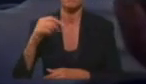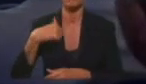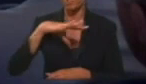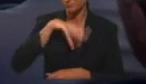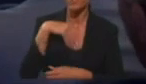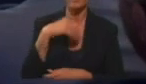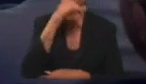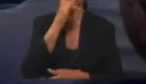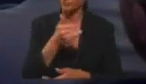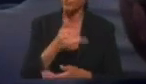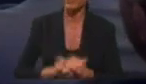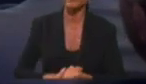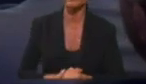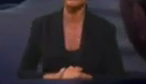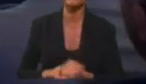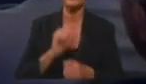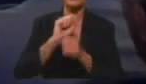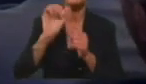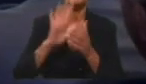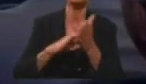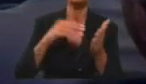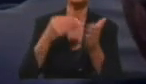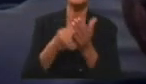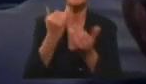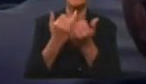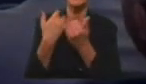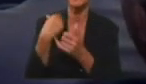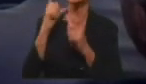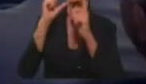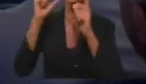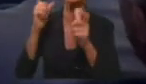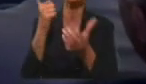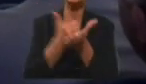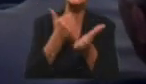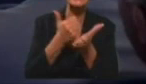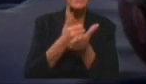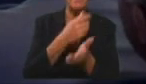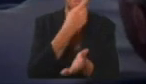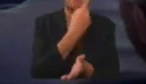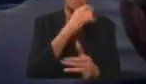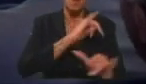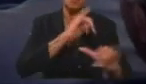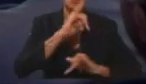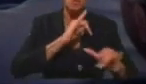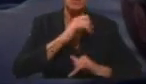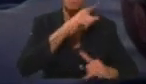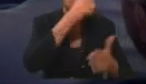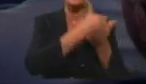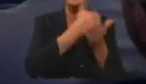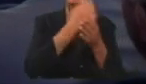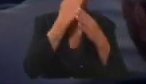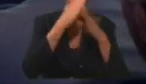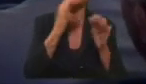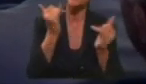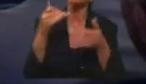są jakieś przykładowo, jak się tam dziś zgłasza przystanek, tak, w jednym z rozporządzeń jest, że przy tym przystanku należy wskazać